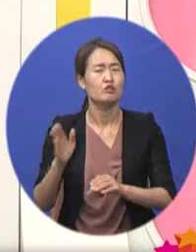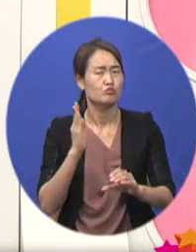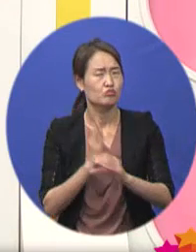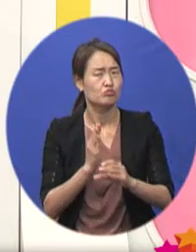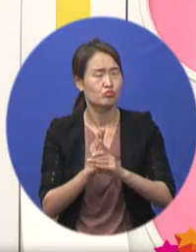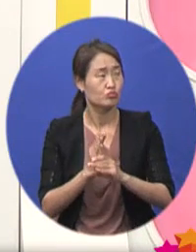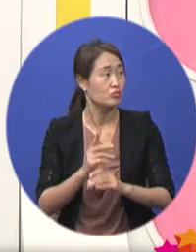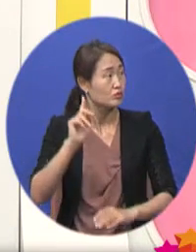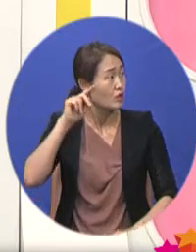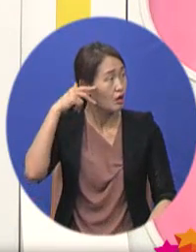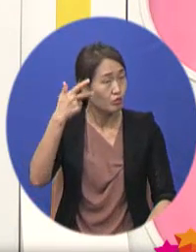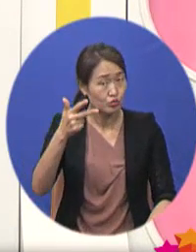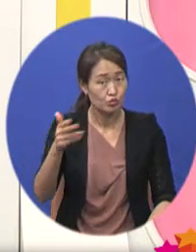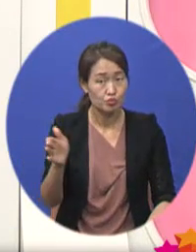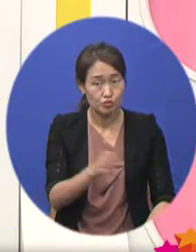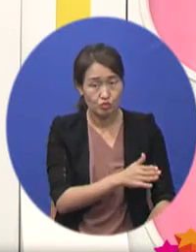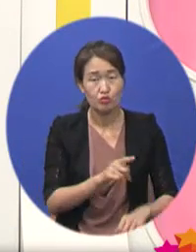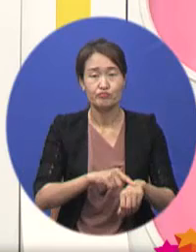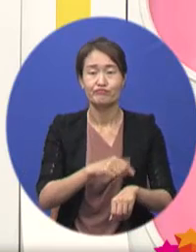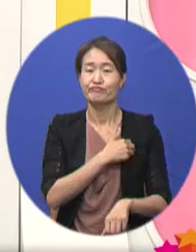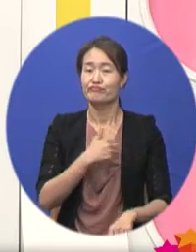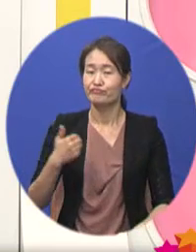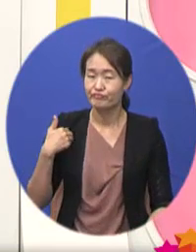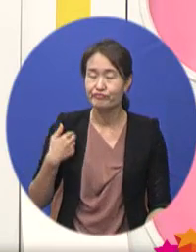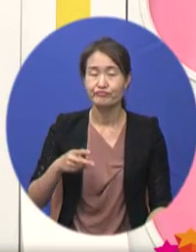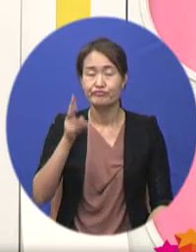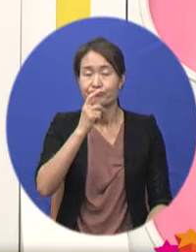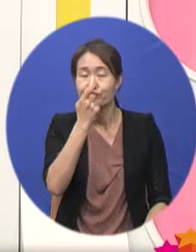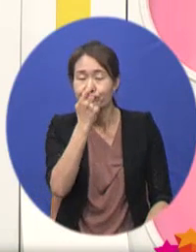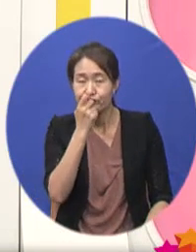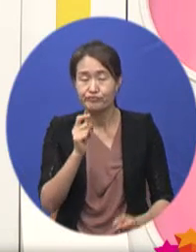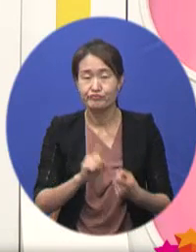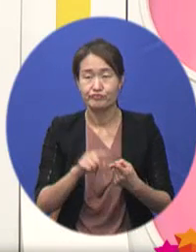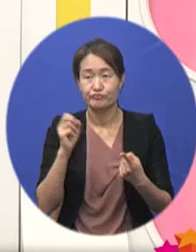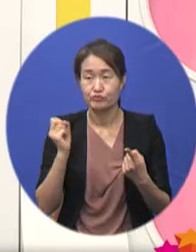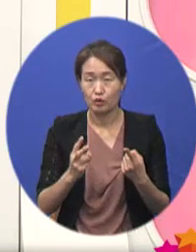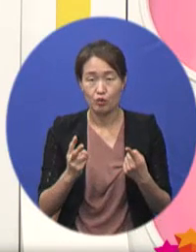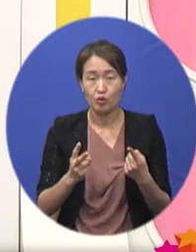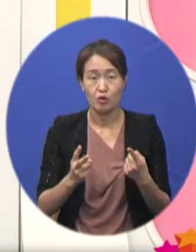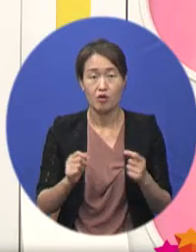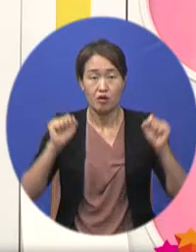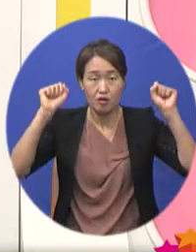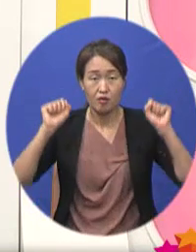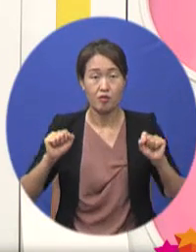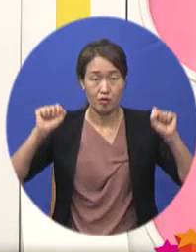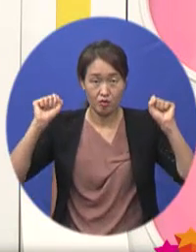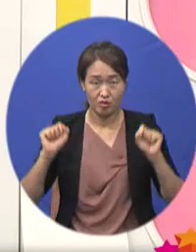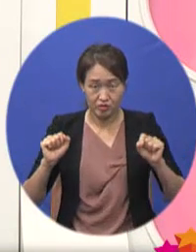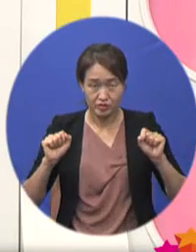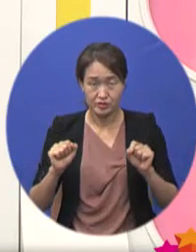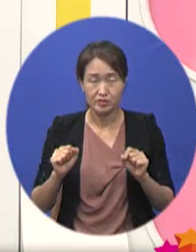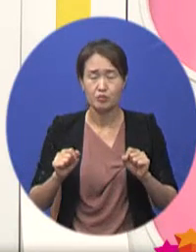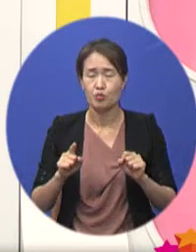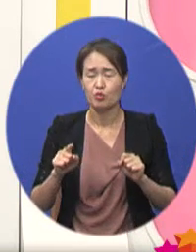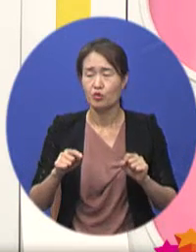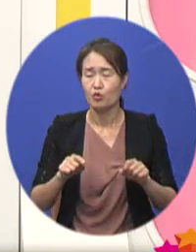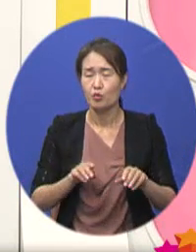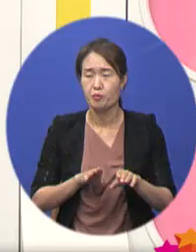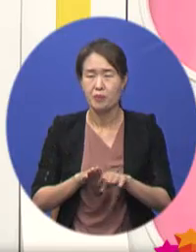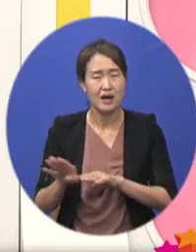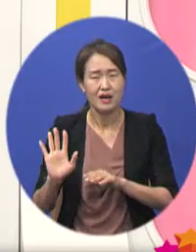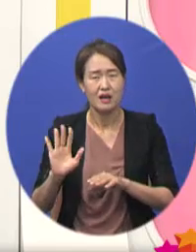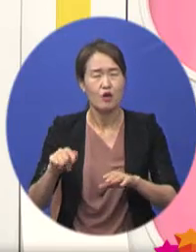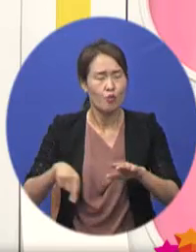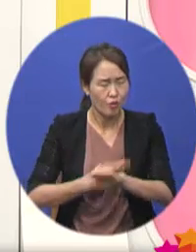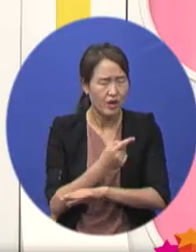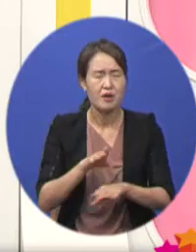이제 방학. 다음 주서부터 좀 한가할 것 같고 노래교실하고. 저기 그 보건체조만 방학이 아니고요. 다른 것 다 네.